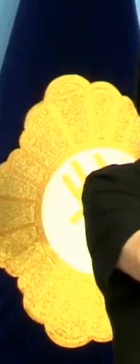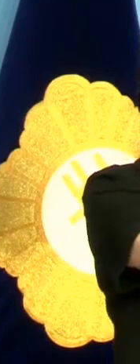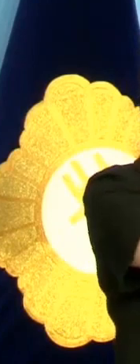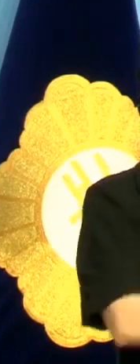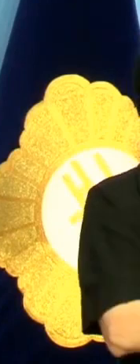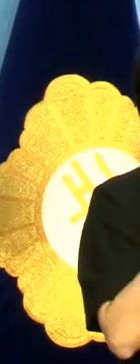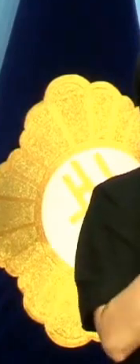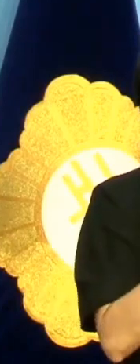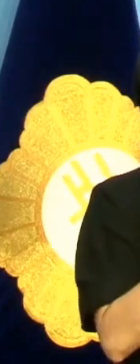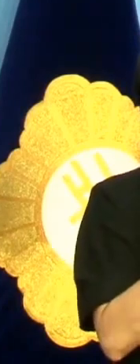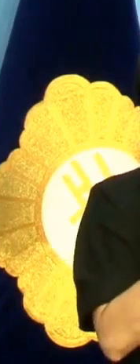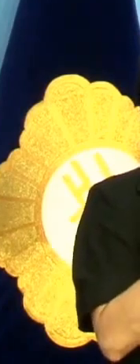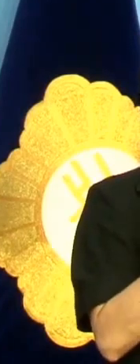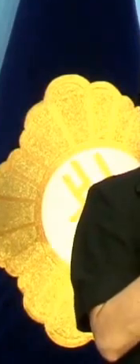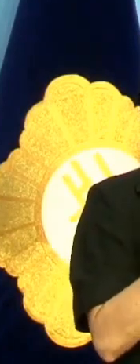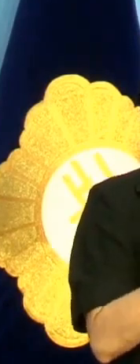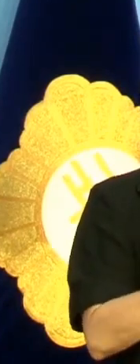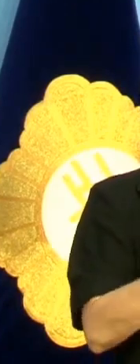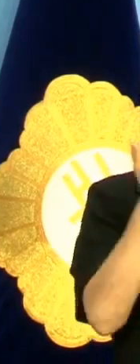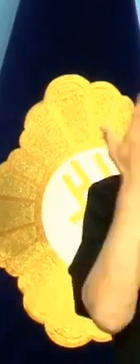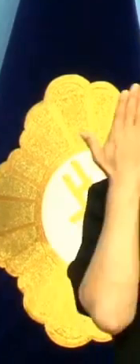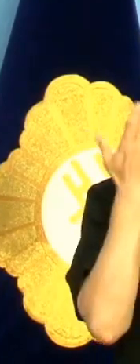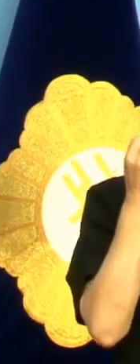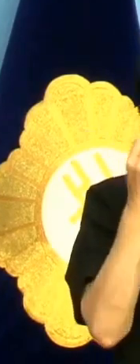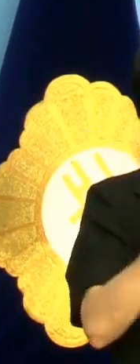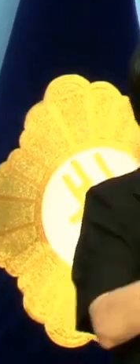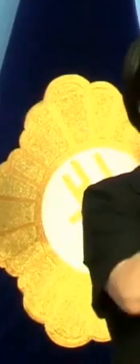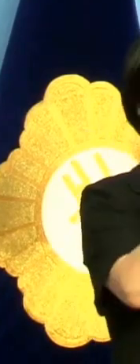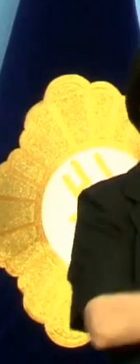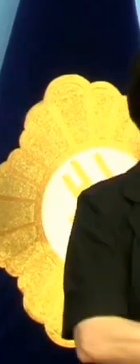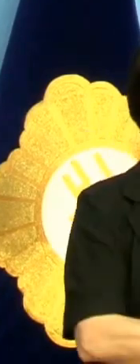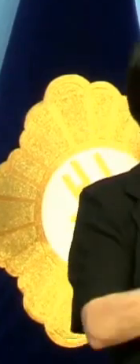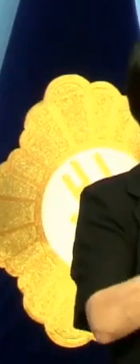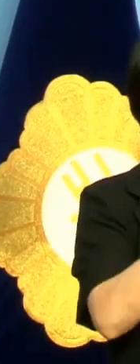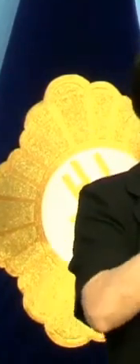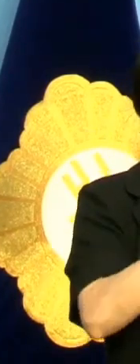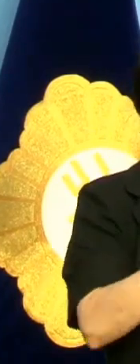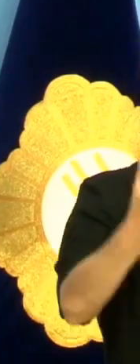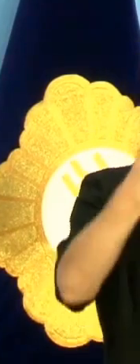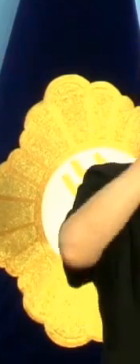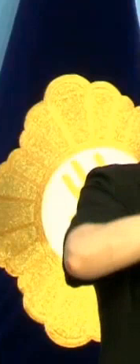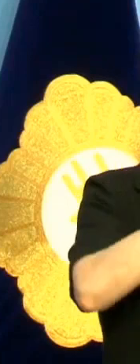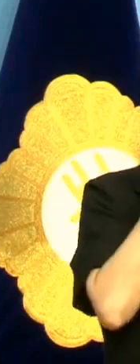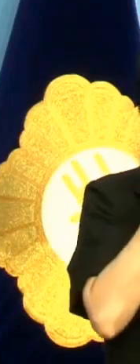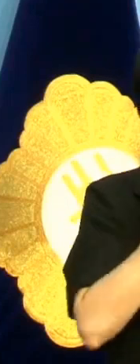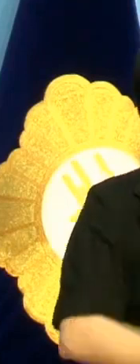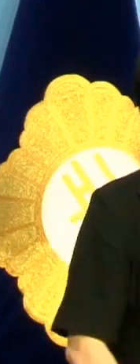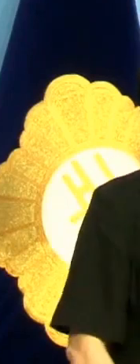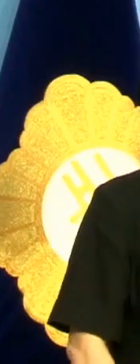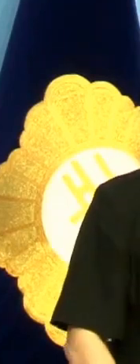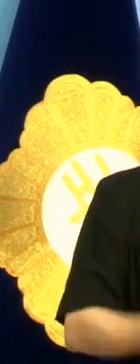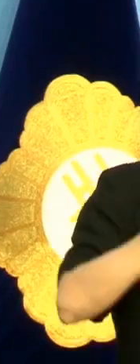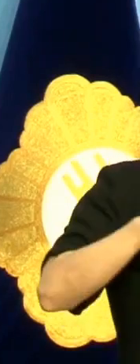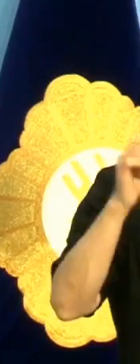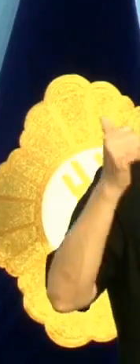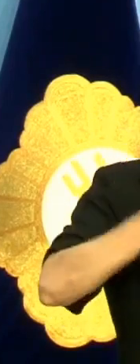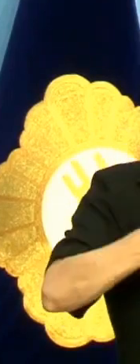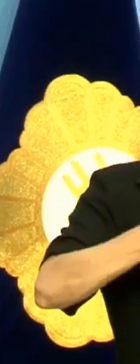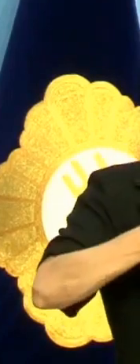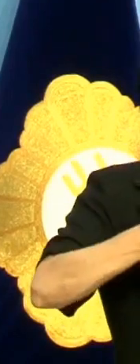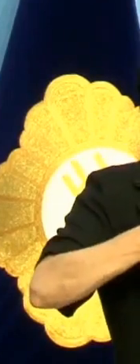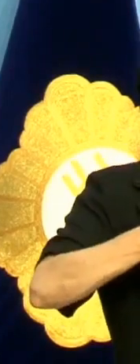뿐만이 아니라 어항 녘 그리고 경력 이런 부분까지 다 포함이 됩니다 어 저는 국회의원